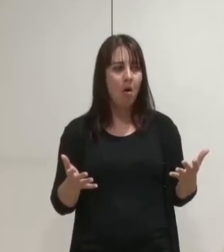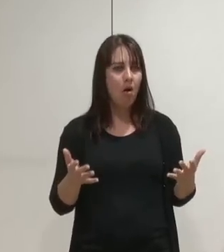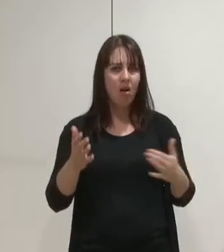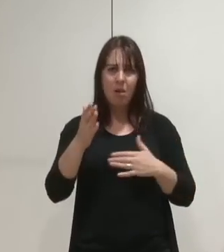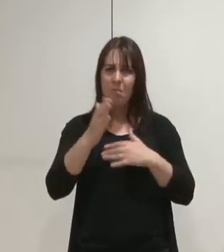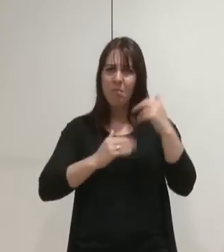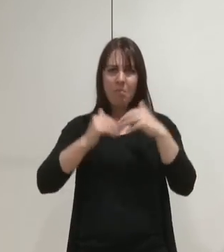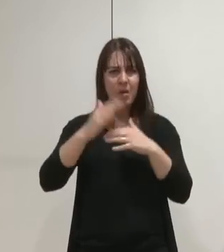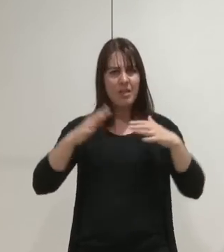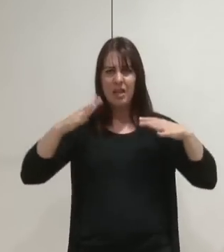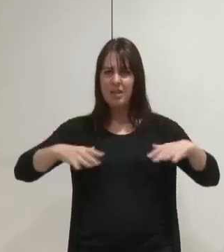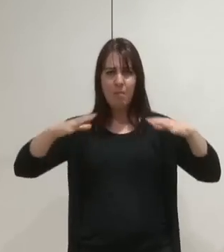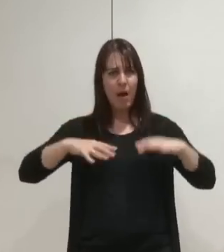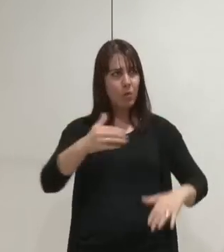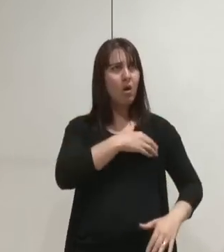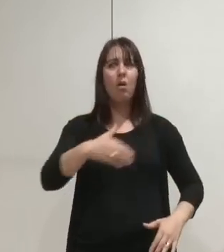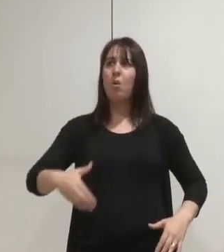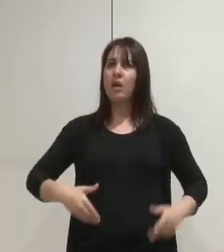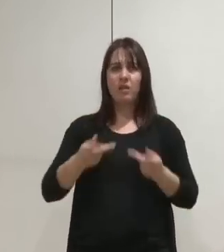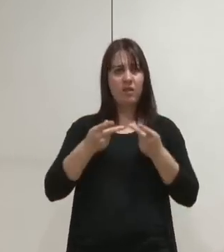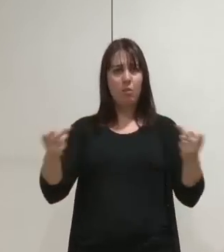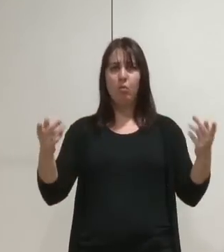métier en tant que collectivité publique